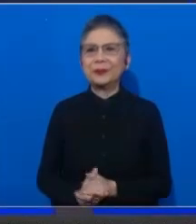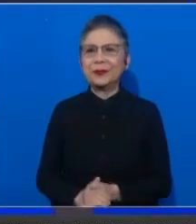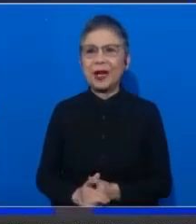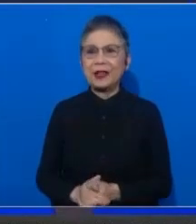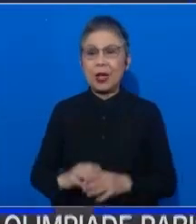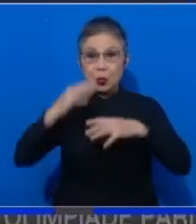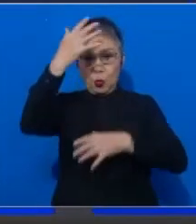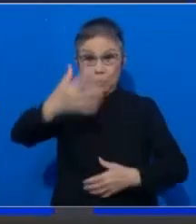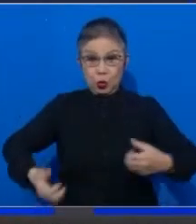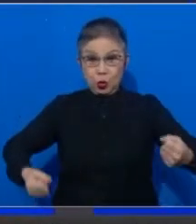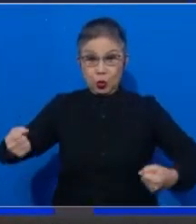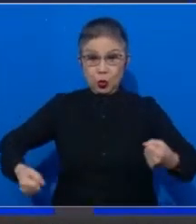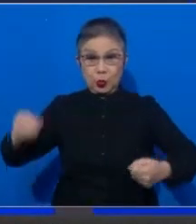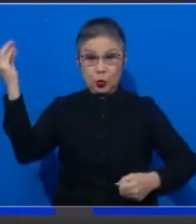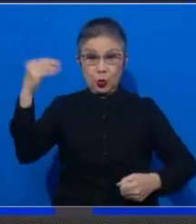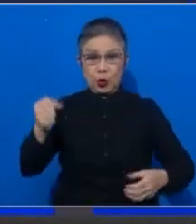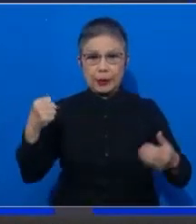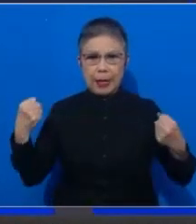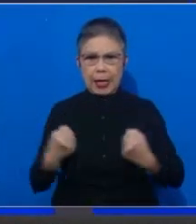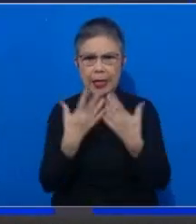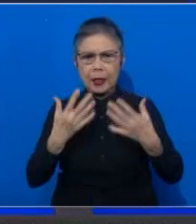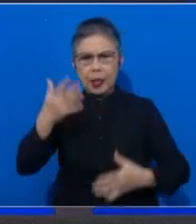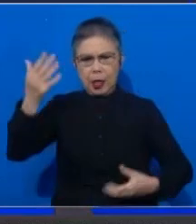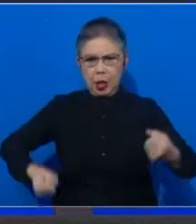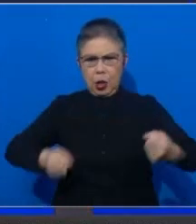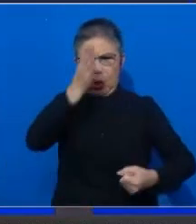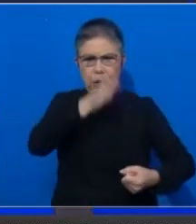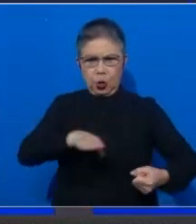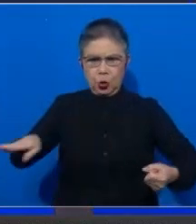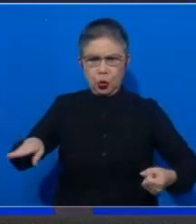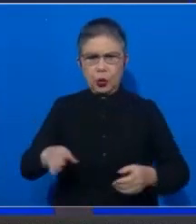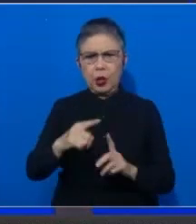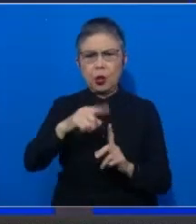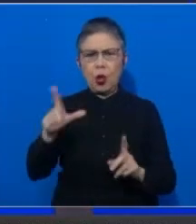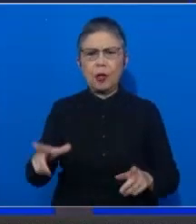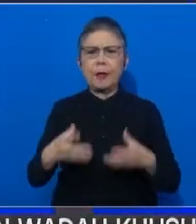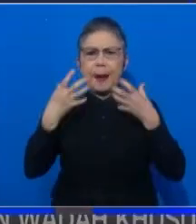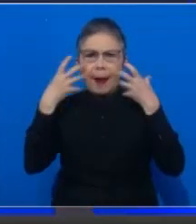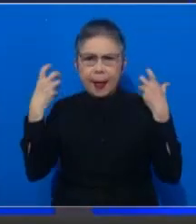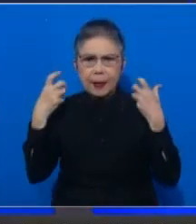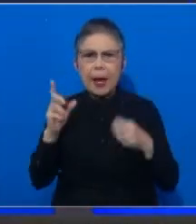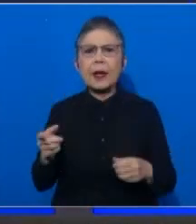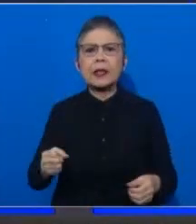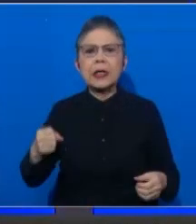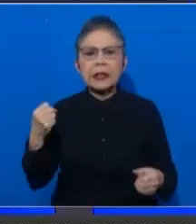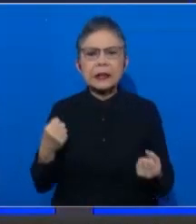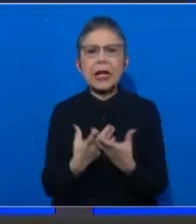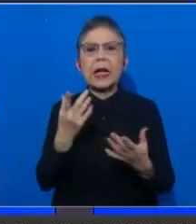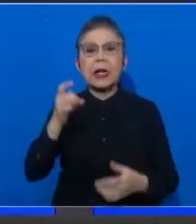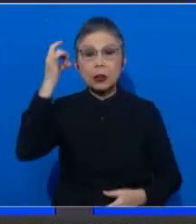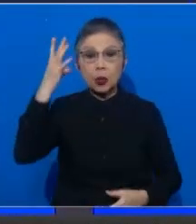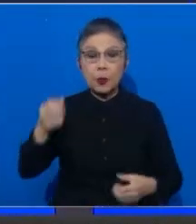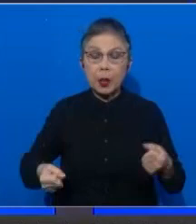Sebuah bus pariwisata mengalami kecelakaan dengan truk di jalur tol Pandaan Malang, Jawa Timur. Diduga kecelakaan terjadi karena